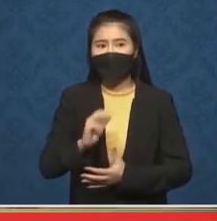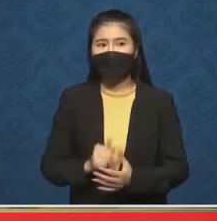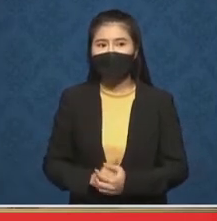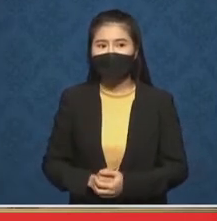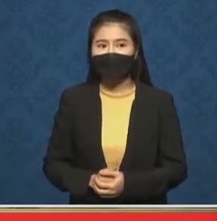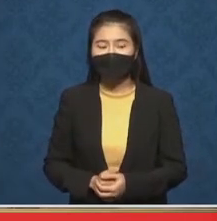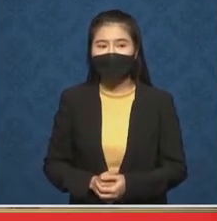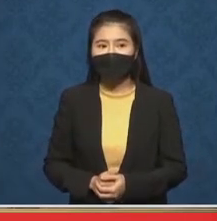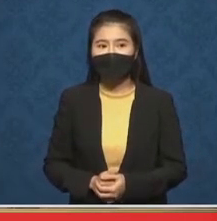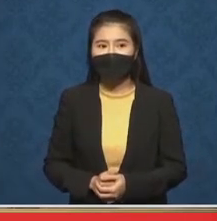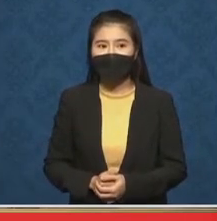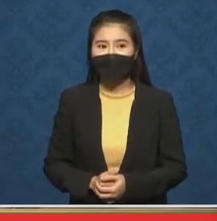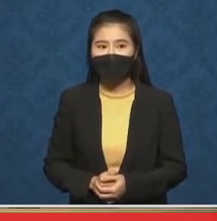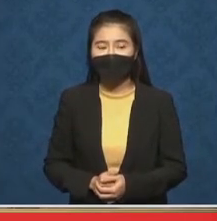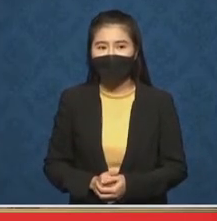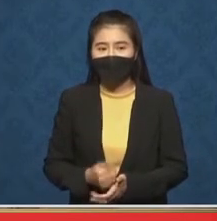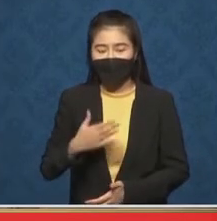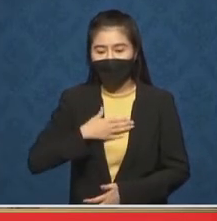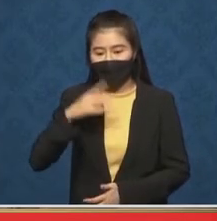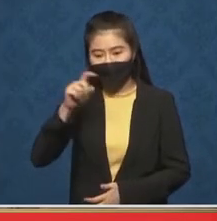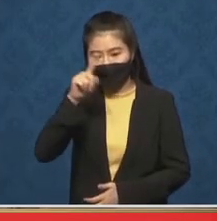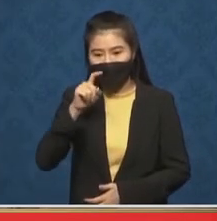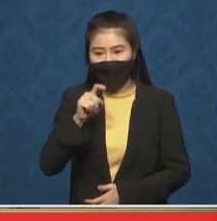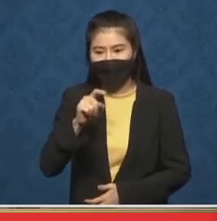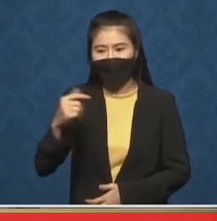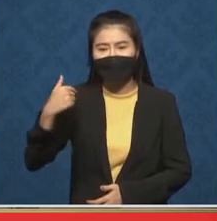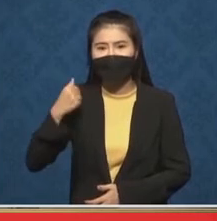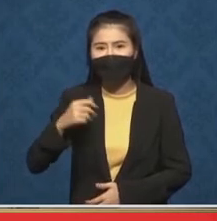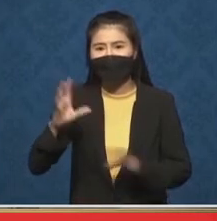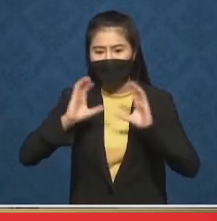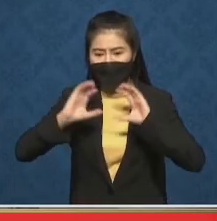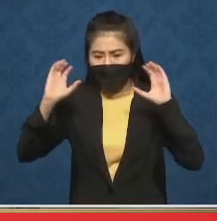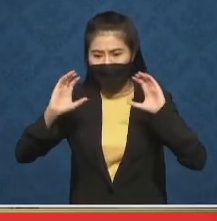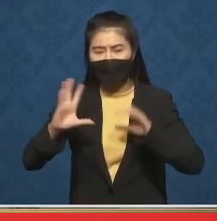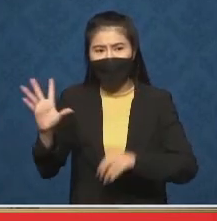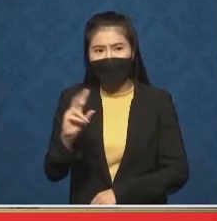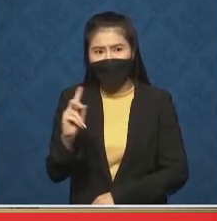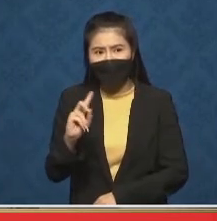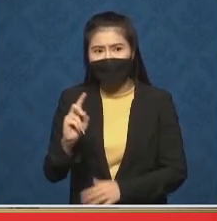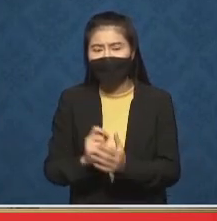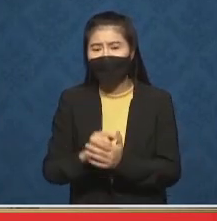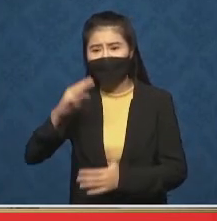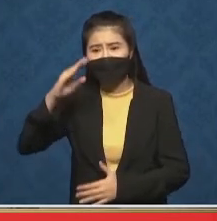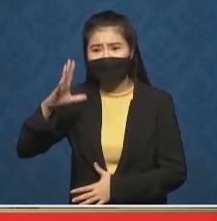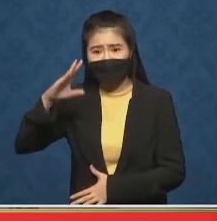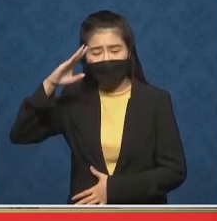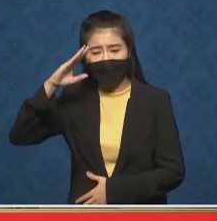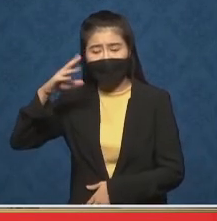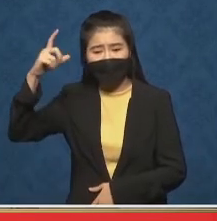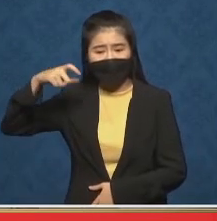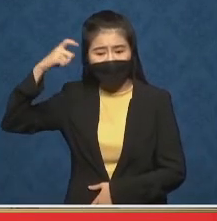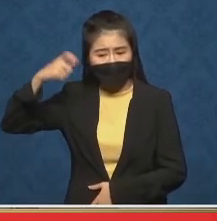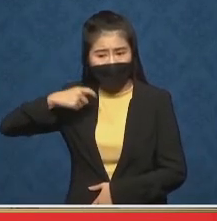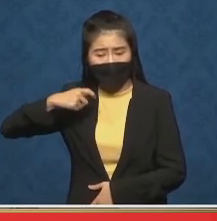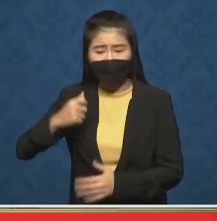หลือเราก็สงสยว่า ที่มาของลฐựcท่าน กัที่มาของลฐực พระมาะวนนี้มสอขลองกัน